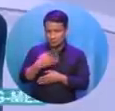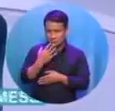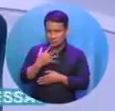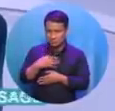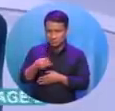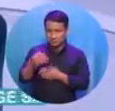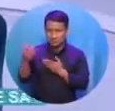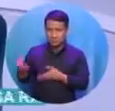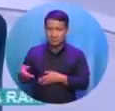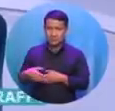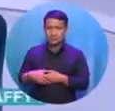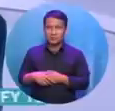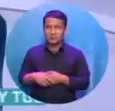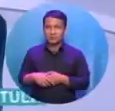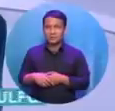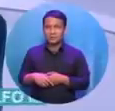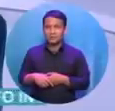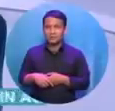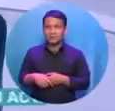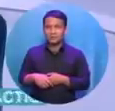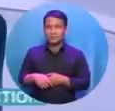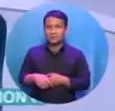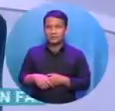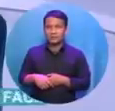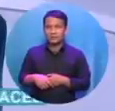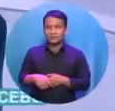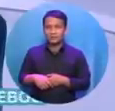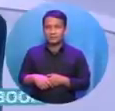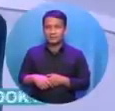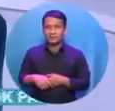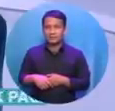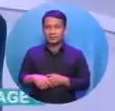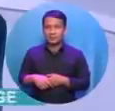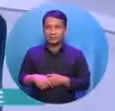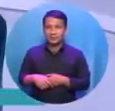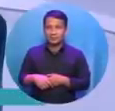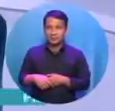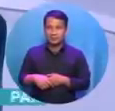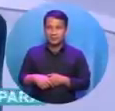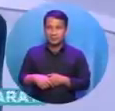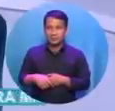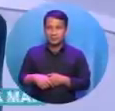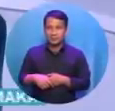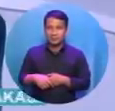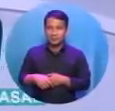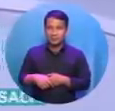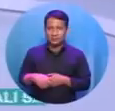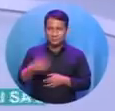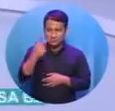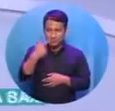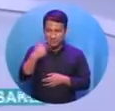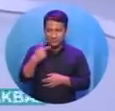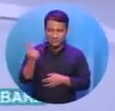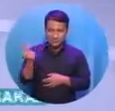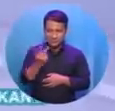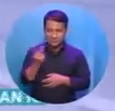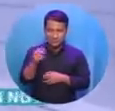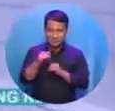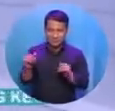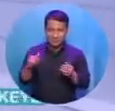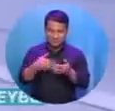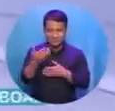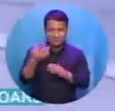nanonood anong ka. Anong kulay po? Oo. Ano? Pink po, pink. Okay, good. Paano natin DJ